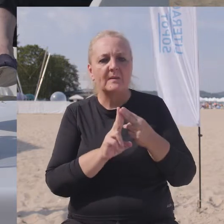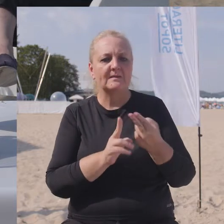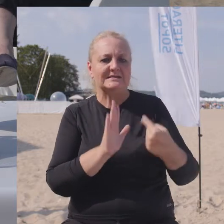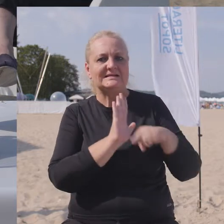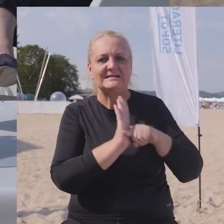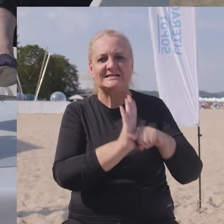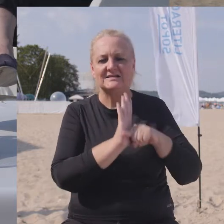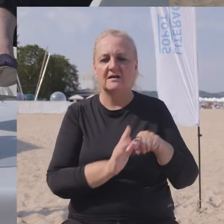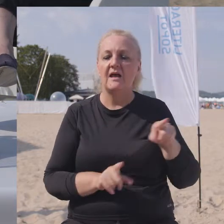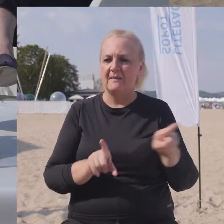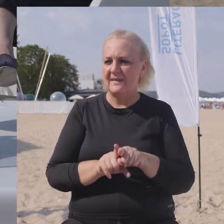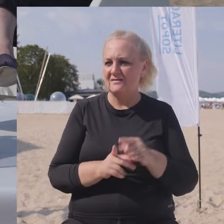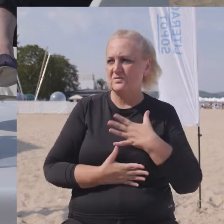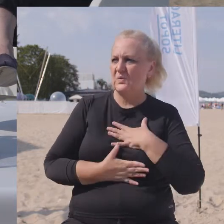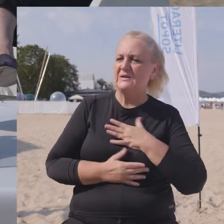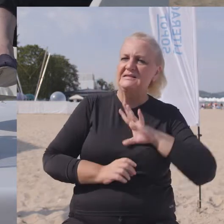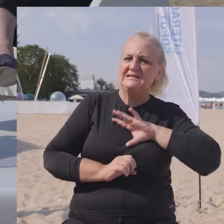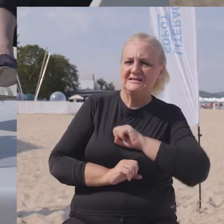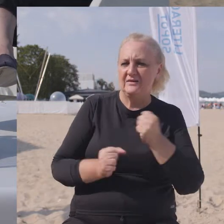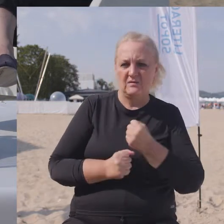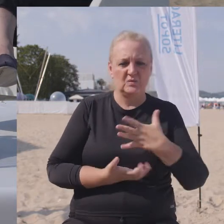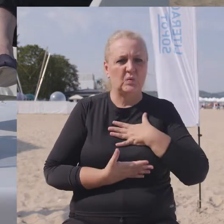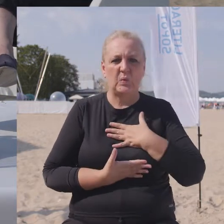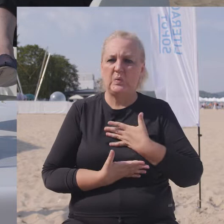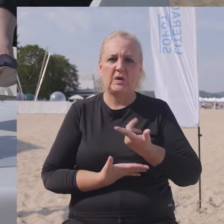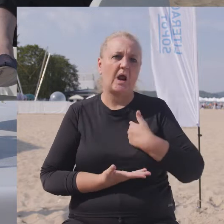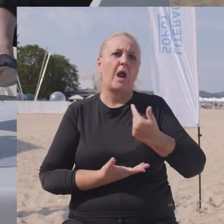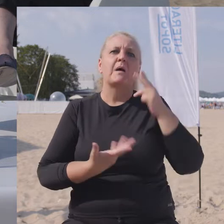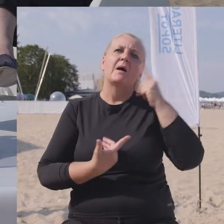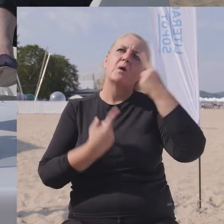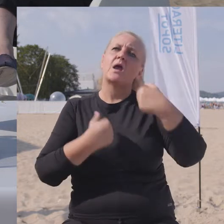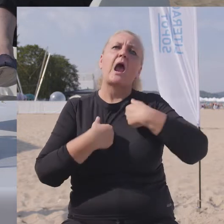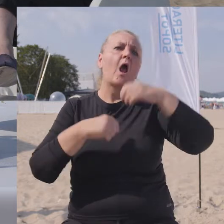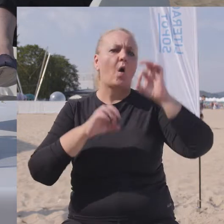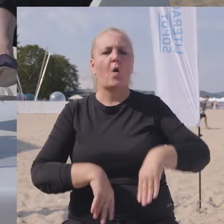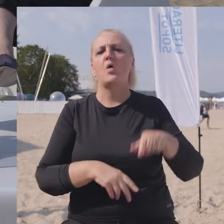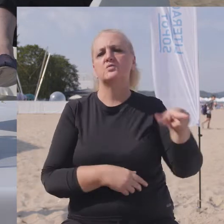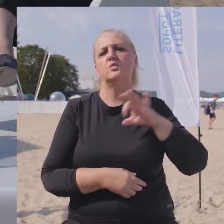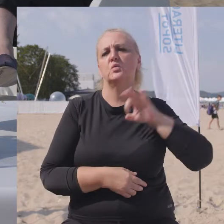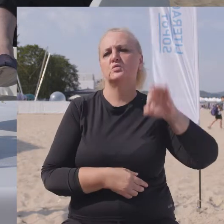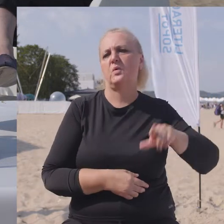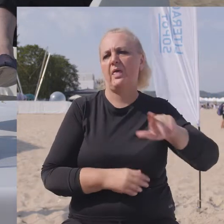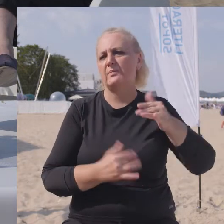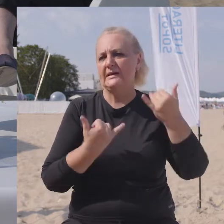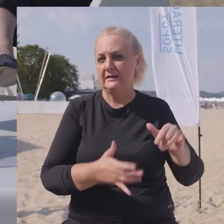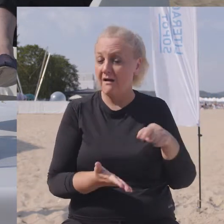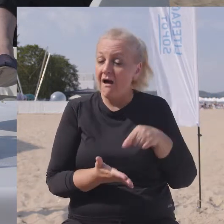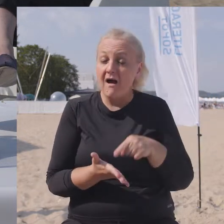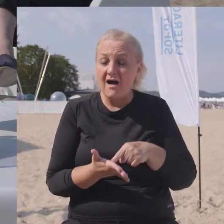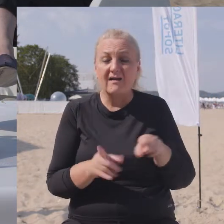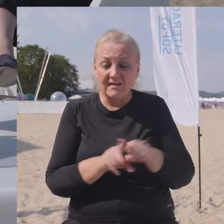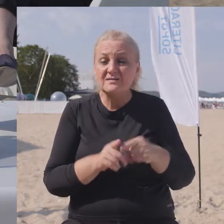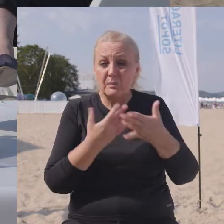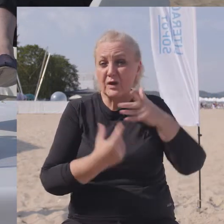Jeszcze ona się czuje ofiarą tej sytuacji. I oczywiście ona ma najgorzej, co też jest częstym sposobem radzenia sobie bliskich osób z